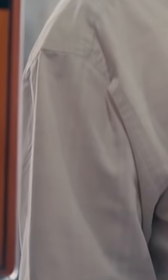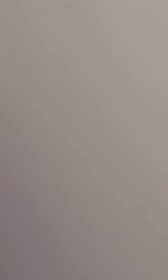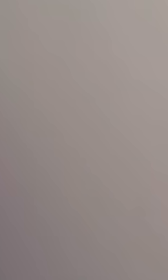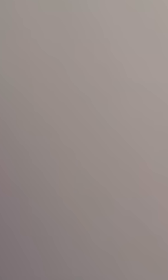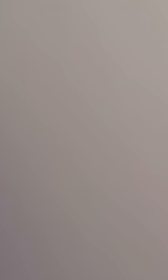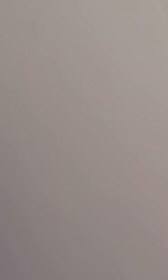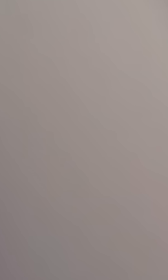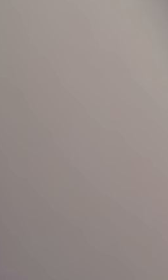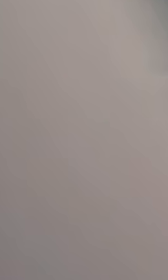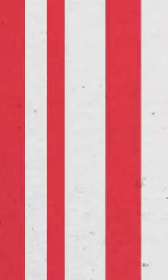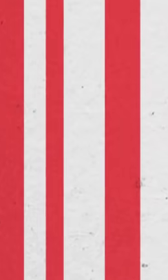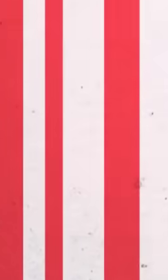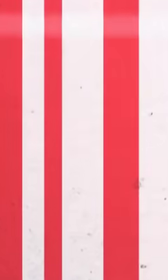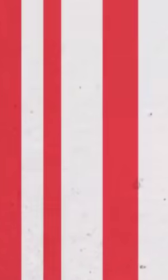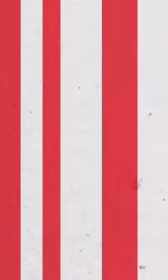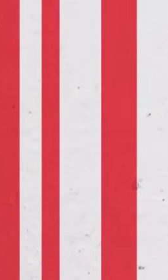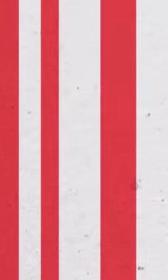השירות שהם נותנים בעיתון, ההסתכלות.